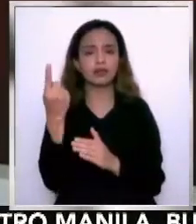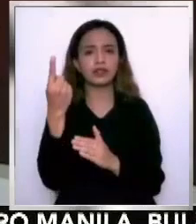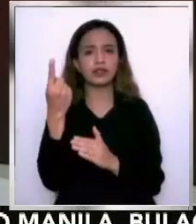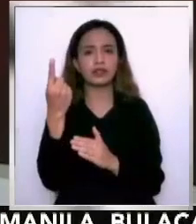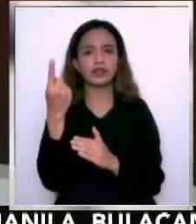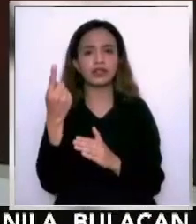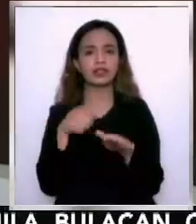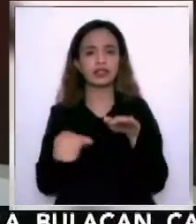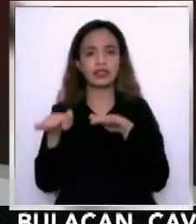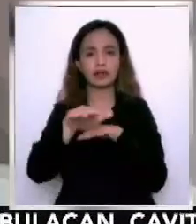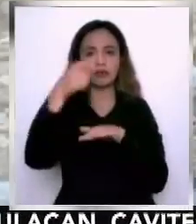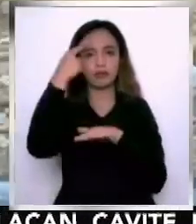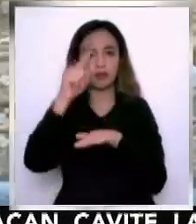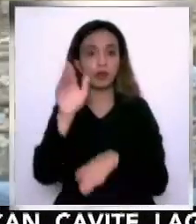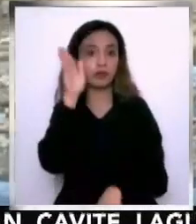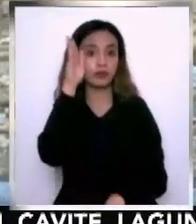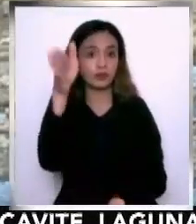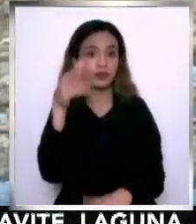Kinabukasan Project.